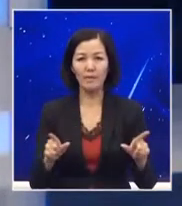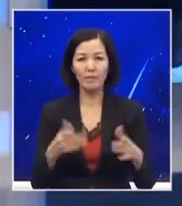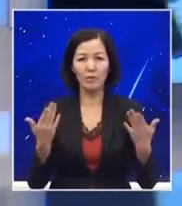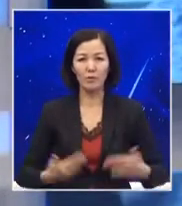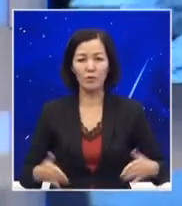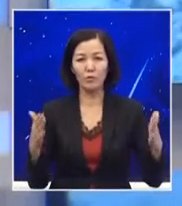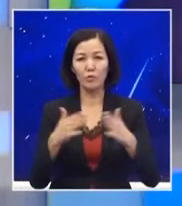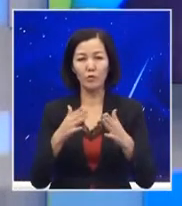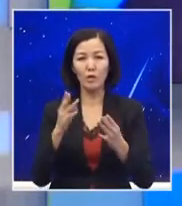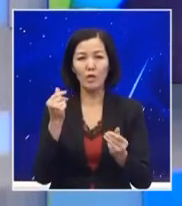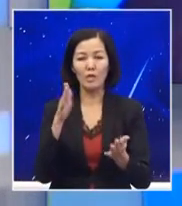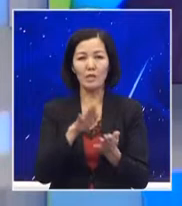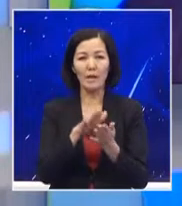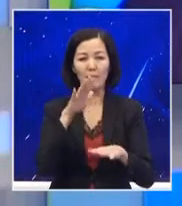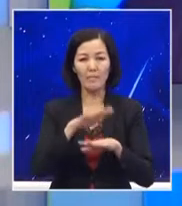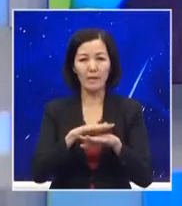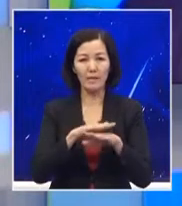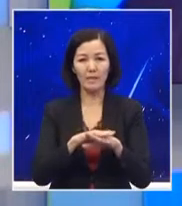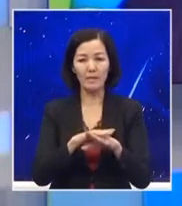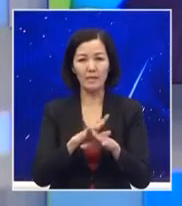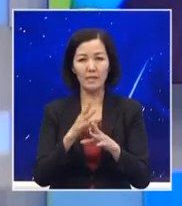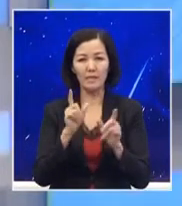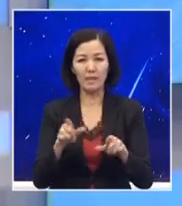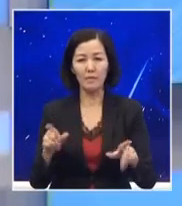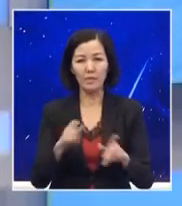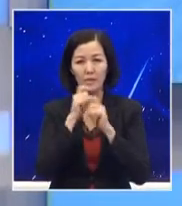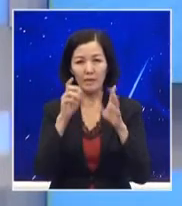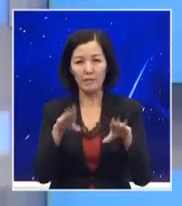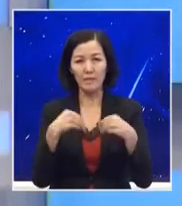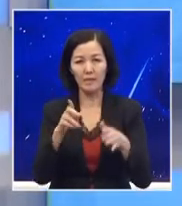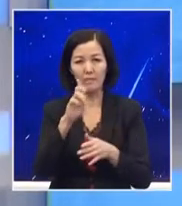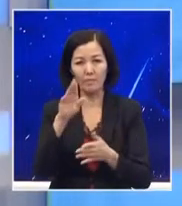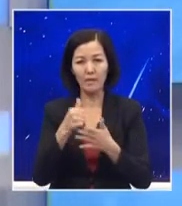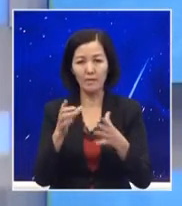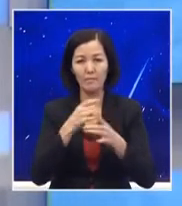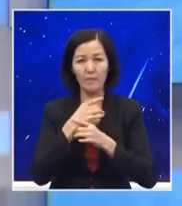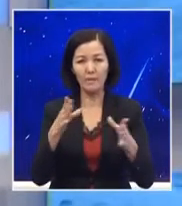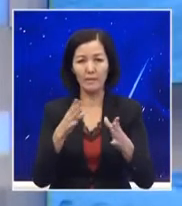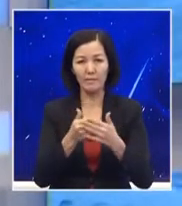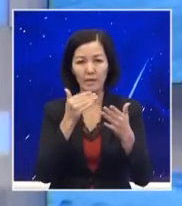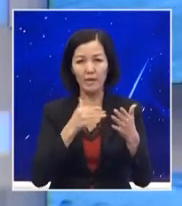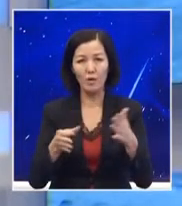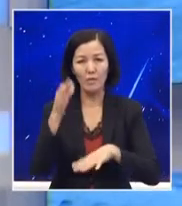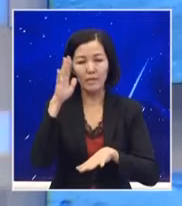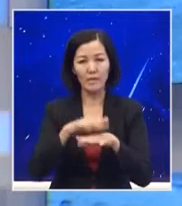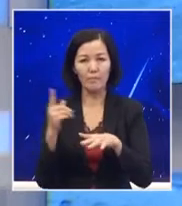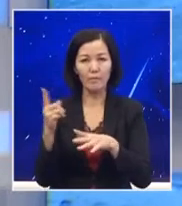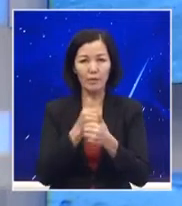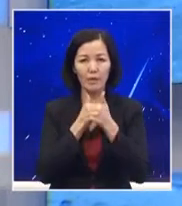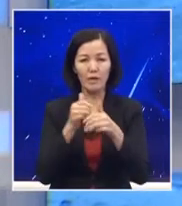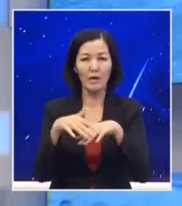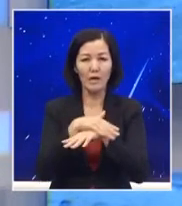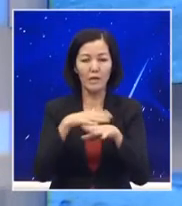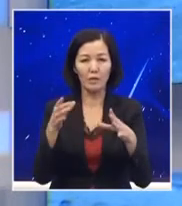тұрғын үй құрылыс жинақ банкі салымшыларына табыс етілді. Мемлекетіміздің басты мейрамы қарсаңында облыс әкімінің бірінші орынбасары халықты